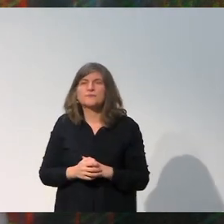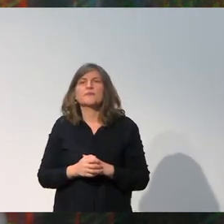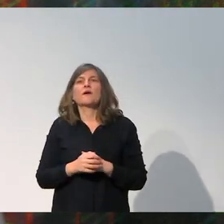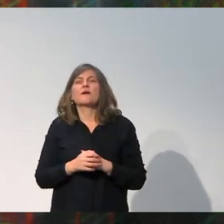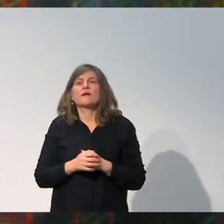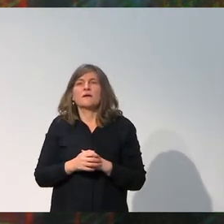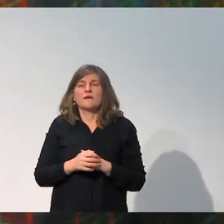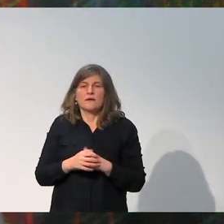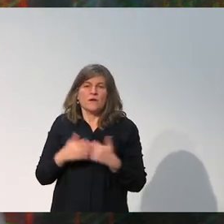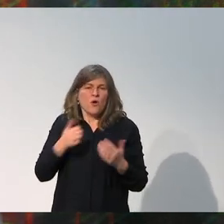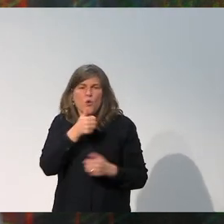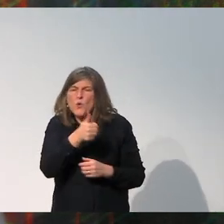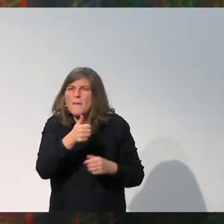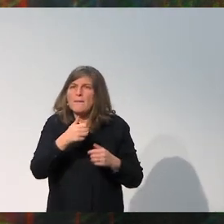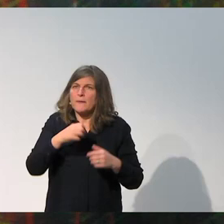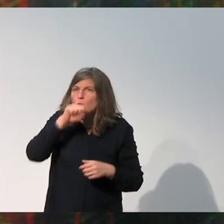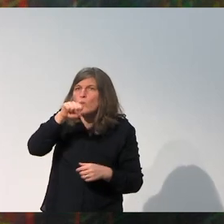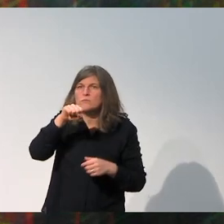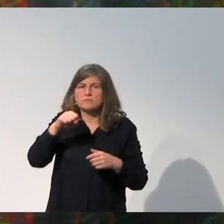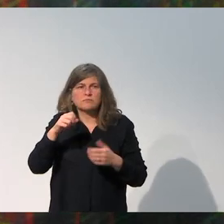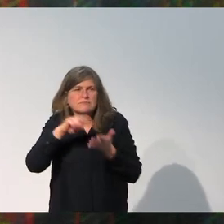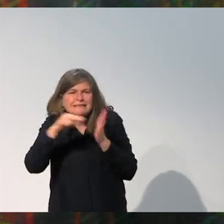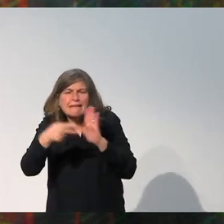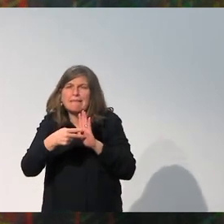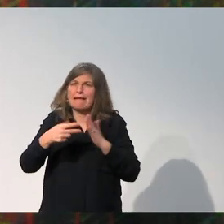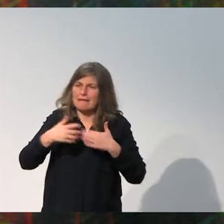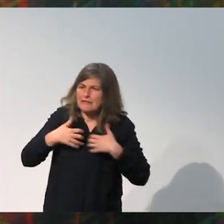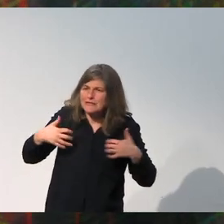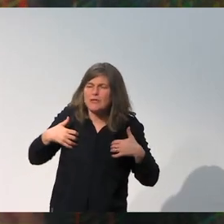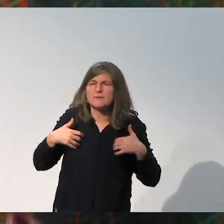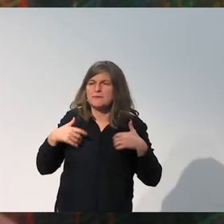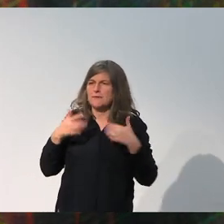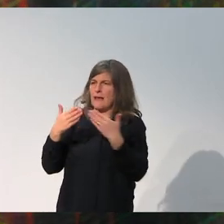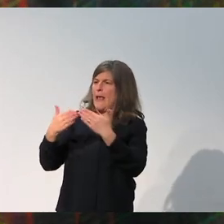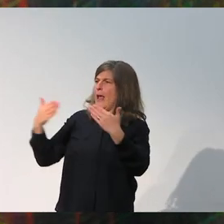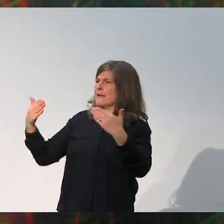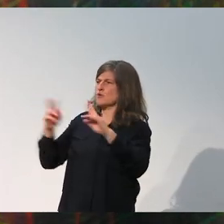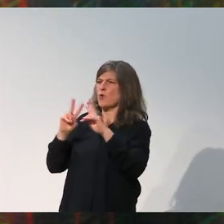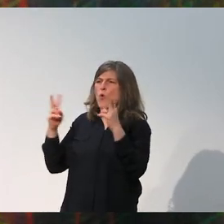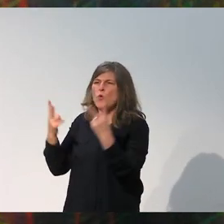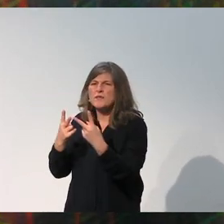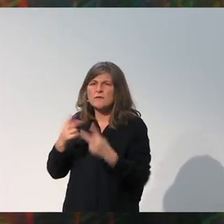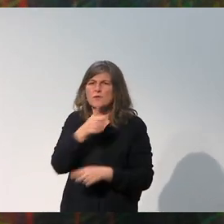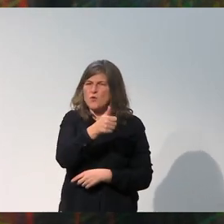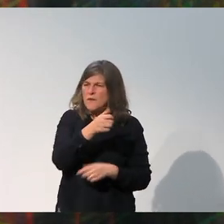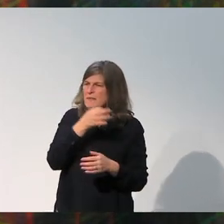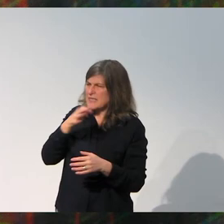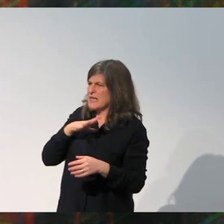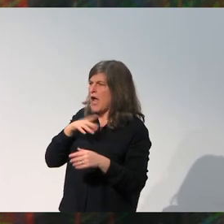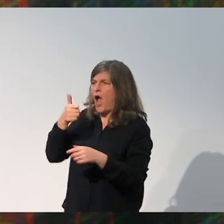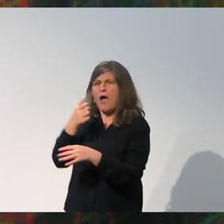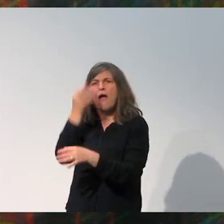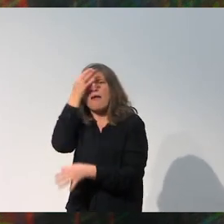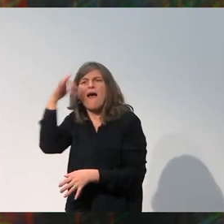techniques, de la science. Et il y a cette exposition universelle où il parle de cet inventeur qui s'appelle Jordan, qui est